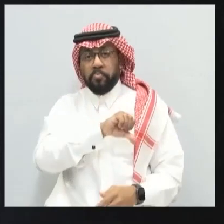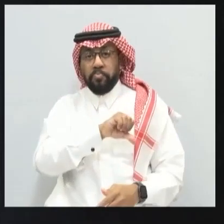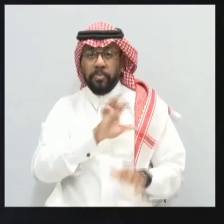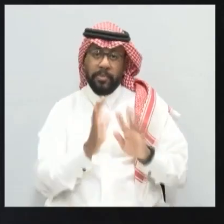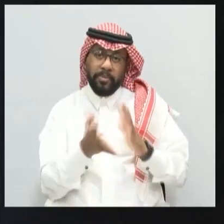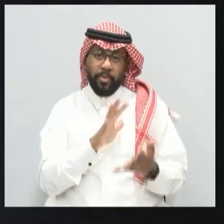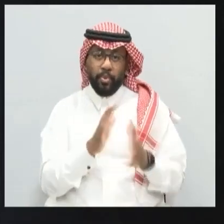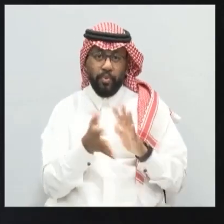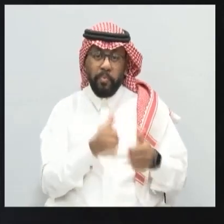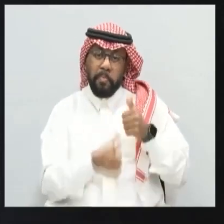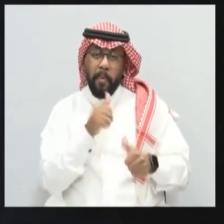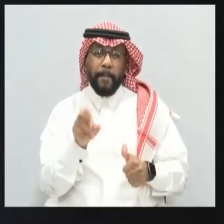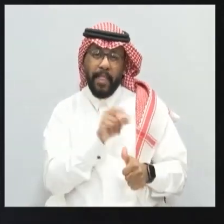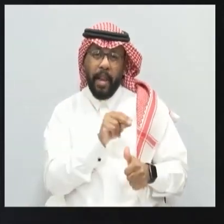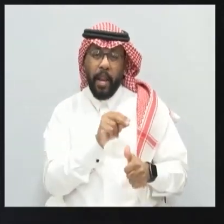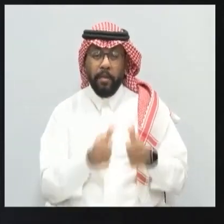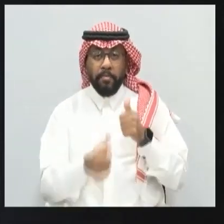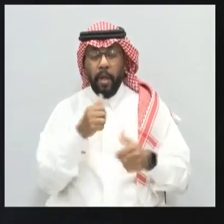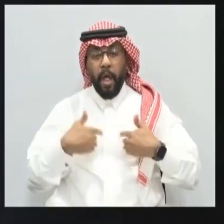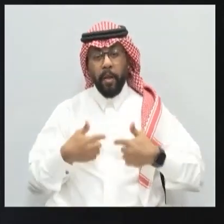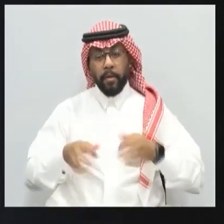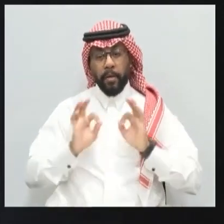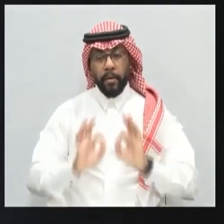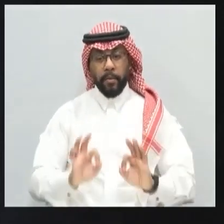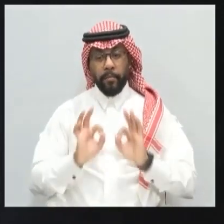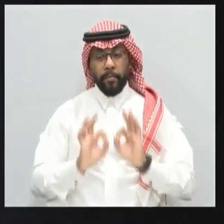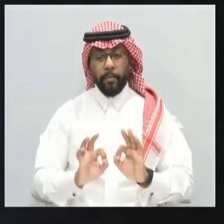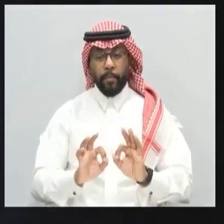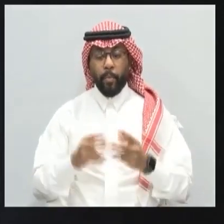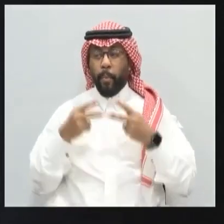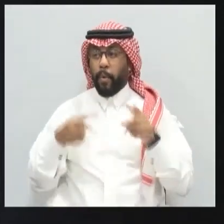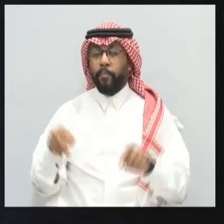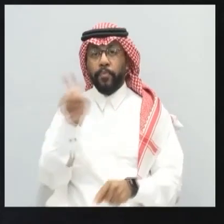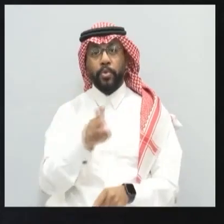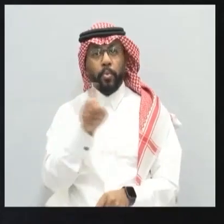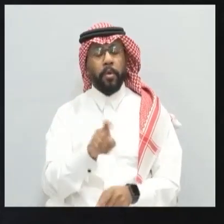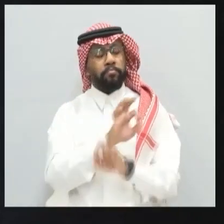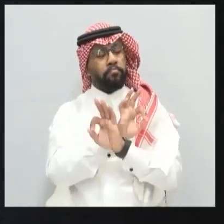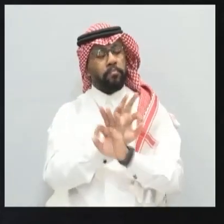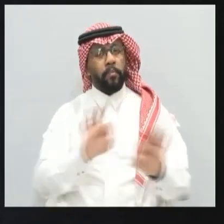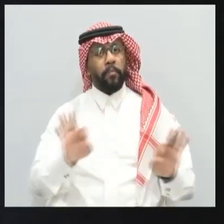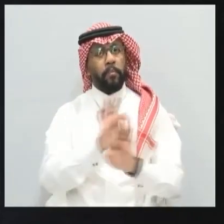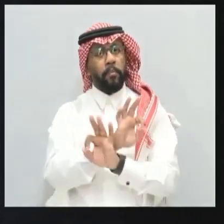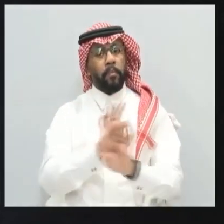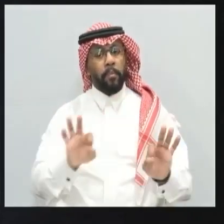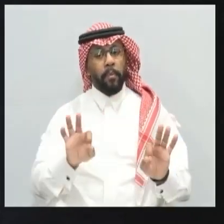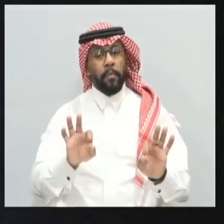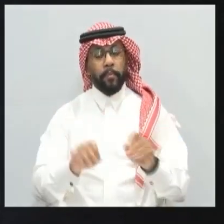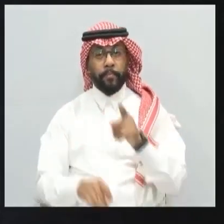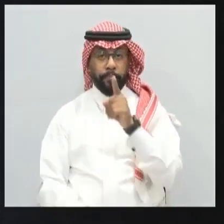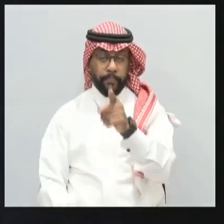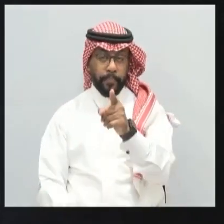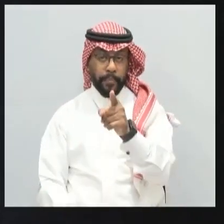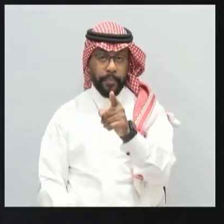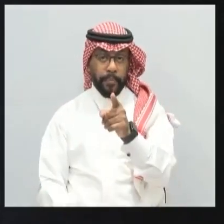في الوظيفه كيف استعد لذلك وكيف اجيب على الاسئله سنتناول كل هذه النقاط كذلك مما